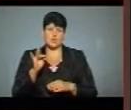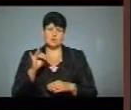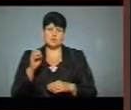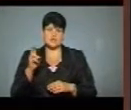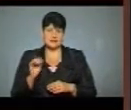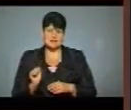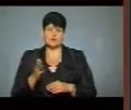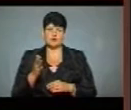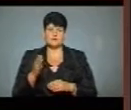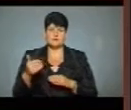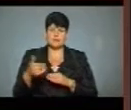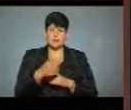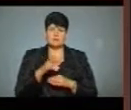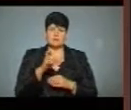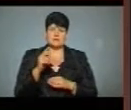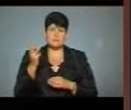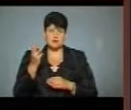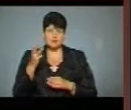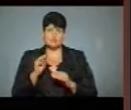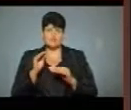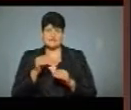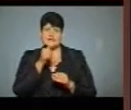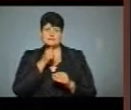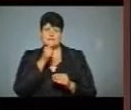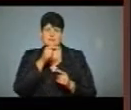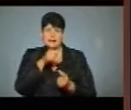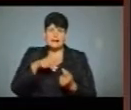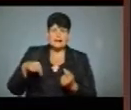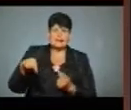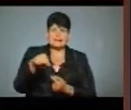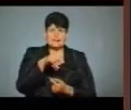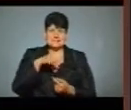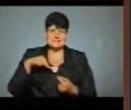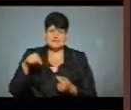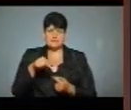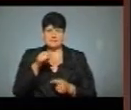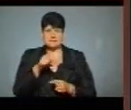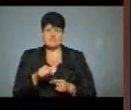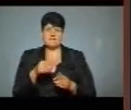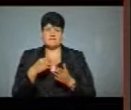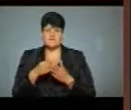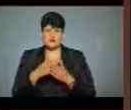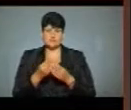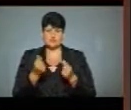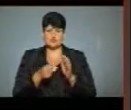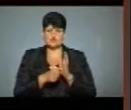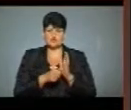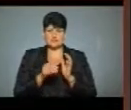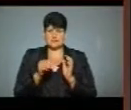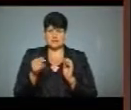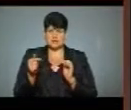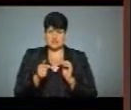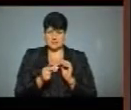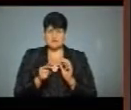встановили експериментальне кільце, повідомив начальник міського відділу технагляду Олег Вітик. За його словами, вартість конструкції 600 тисяч гривень.